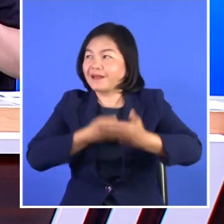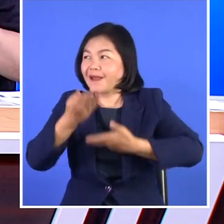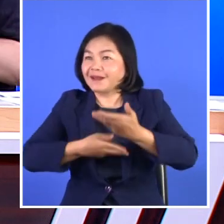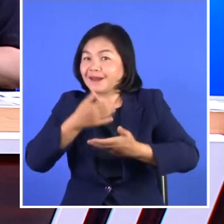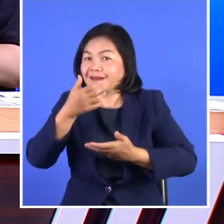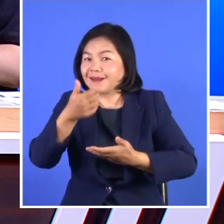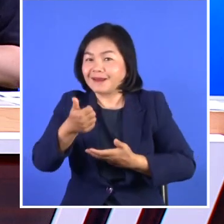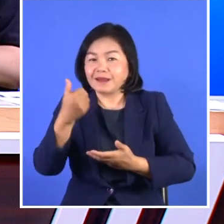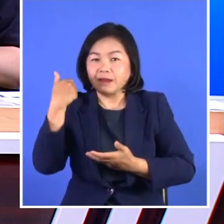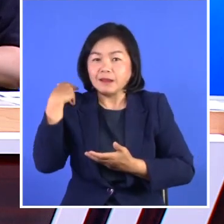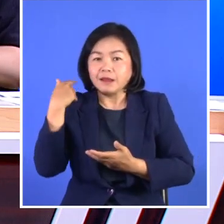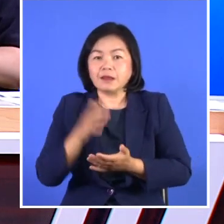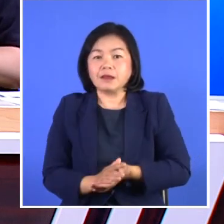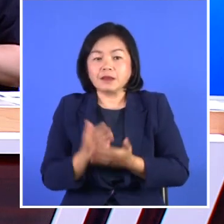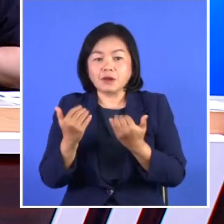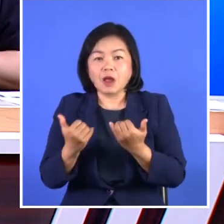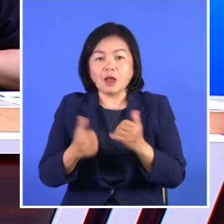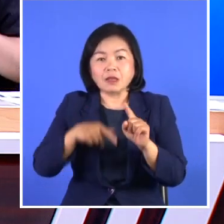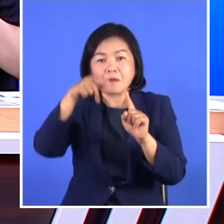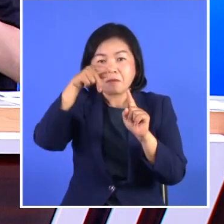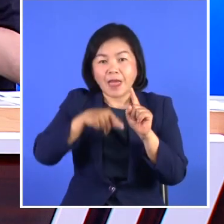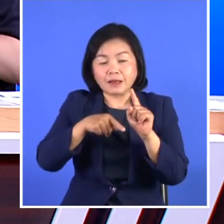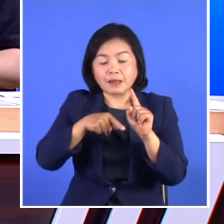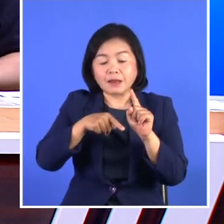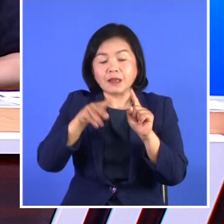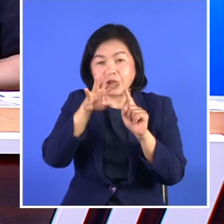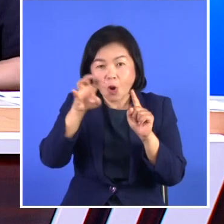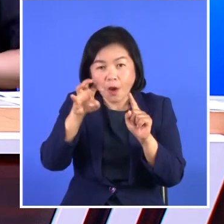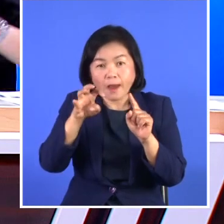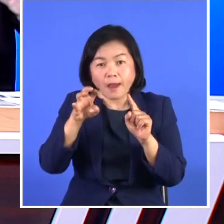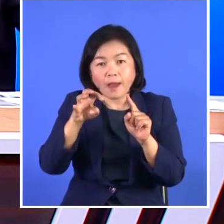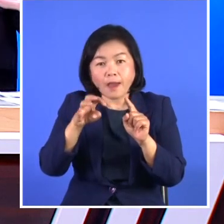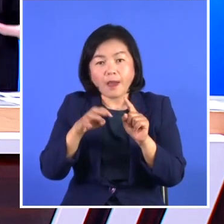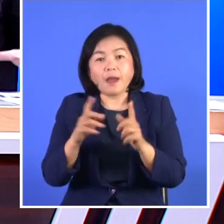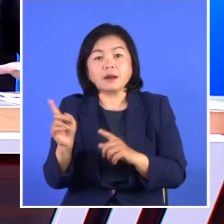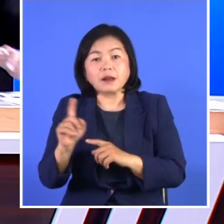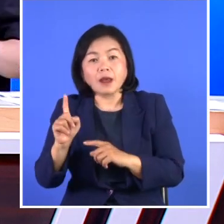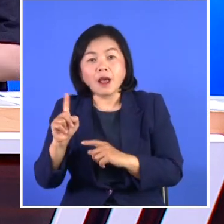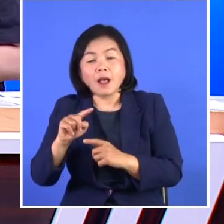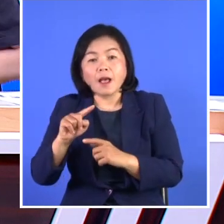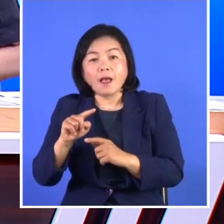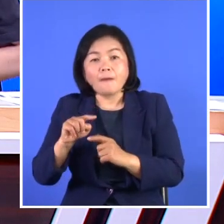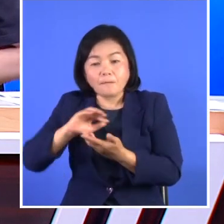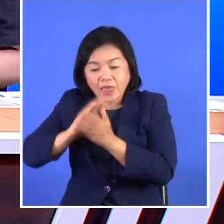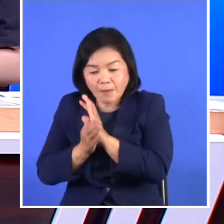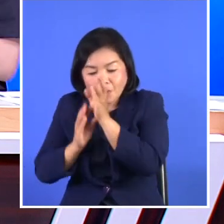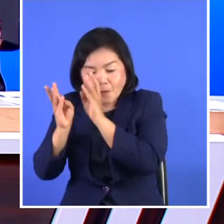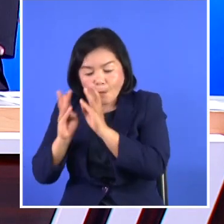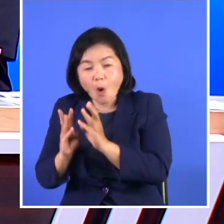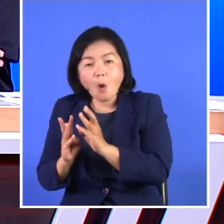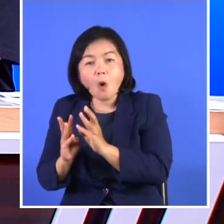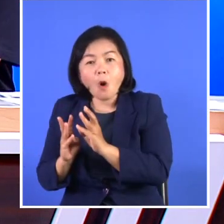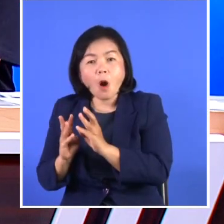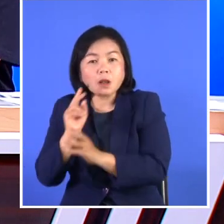กว่าตันละ 1,400ตอนนี้นะครับที่ 95% แต่ในขณะเดียวกันพอมันเอามาแปรรูปเป็นน้ำตาลทรายนี่แห